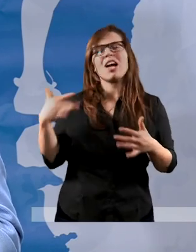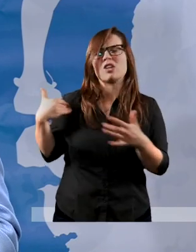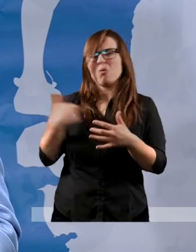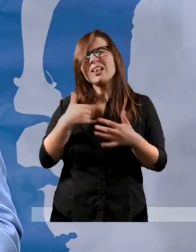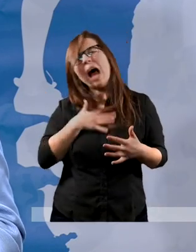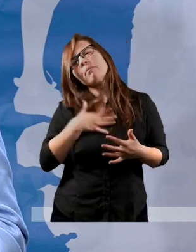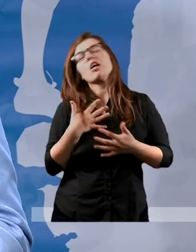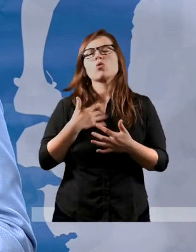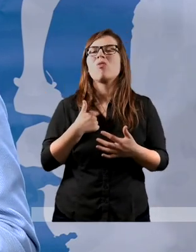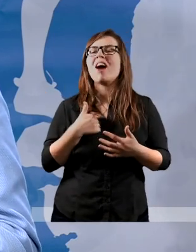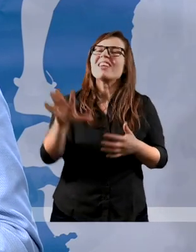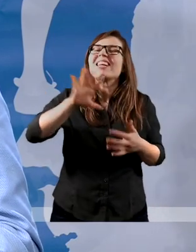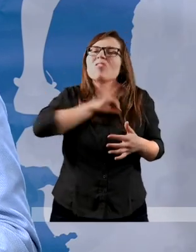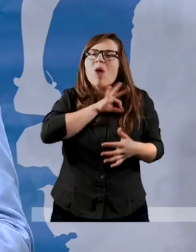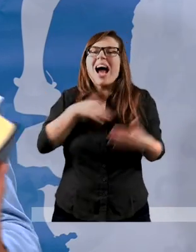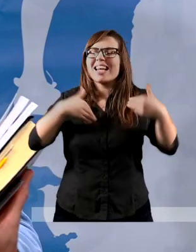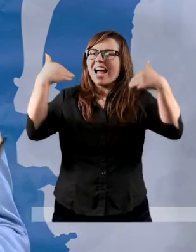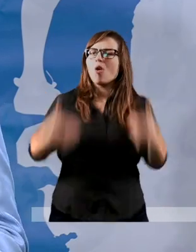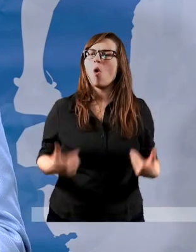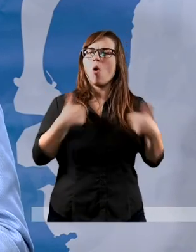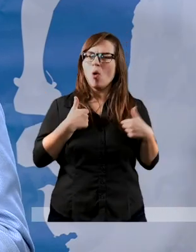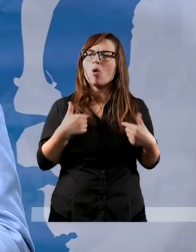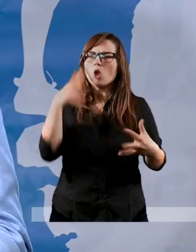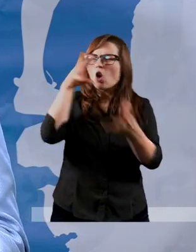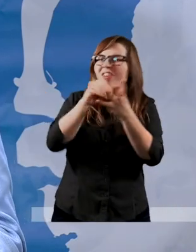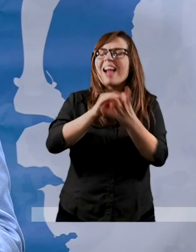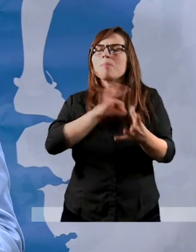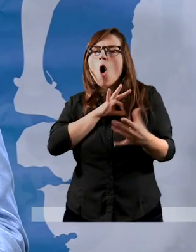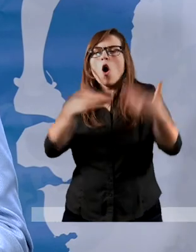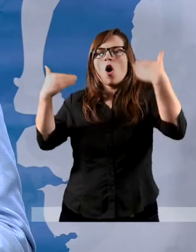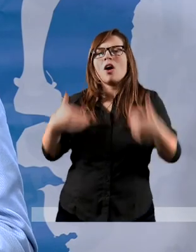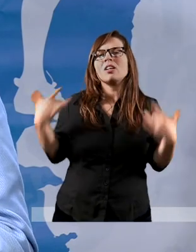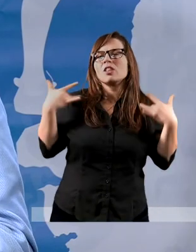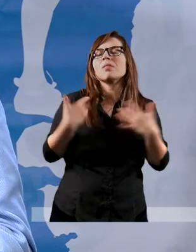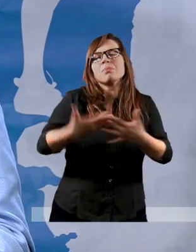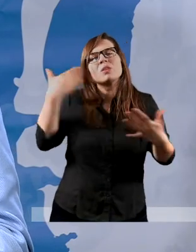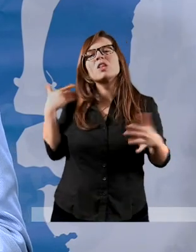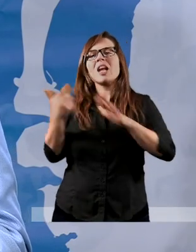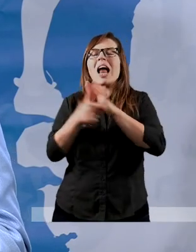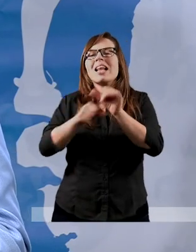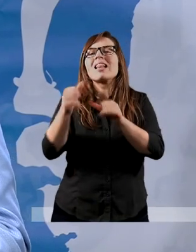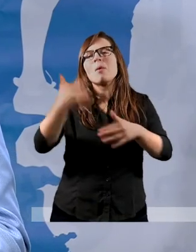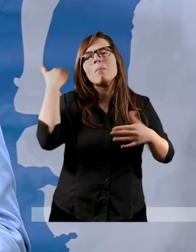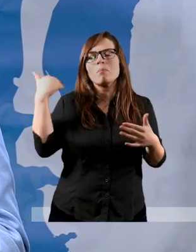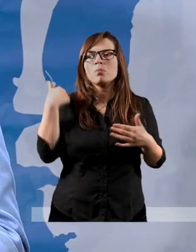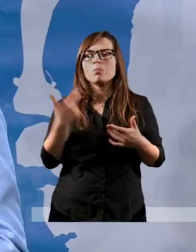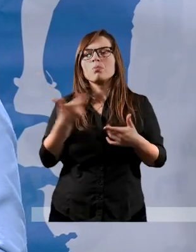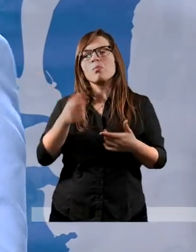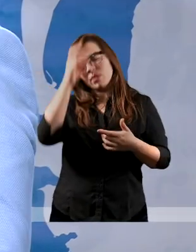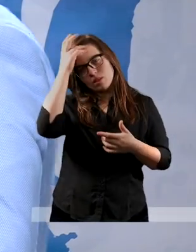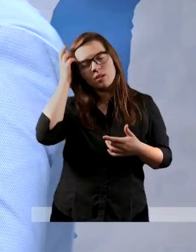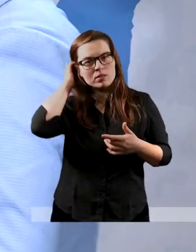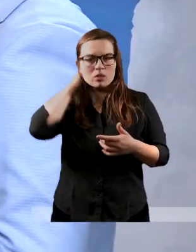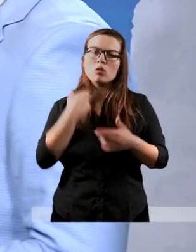mówię to tak z własnego doświadczenia. Pamiętam kiedyś, gdy 17 lat temu zbankrutowałem i to jest